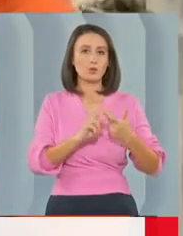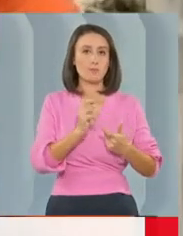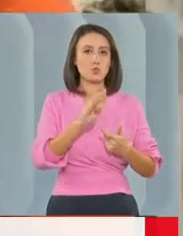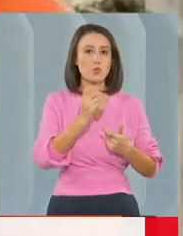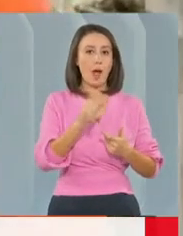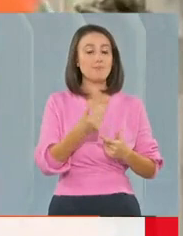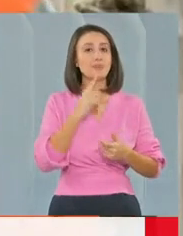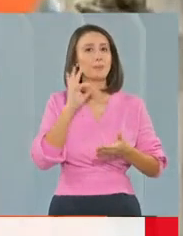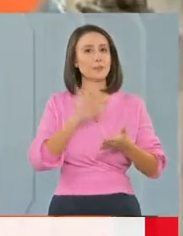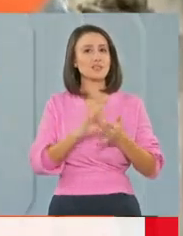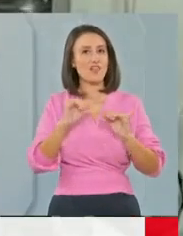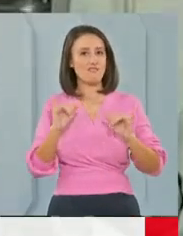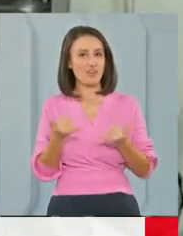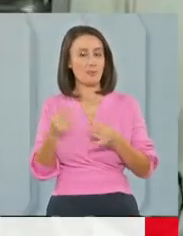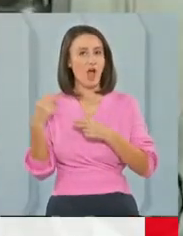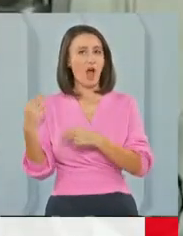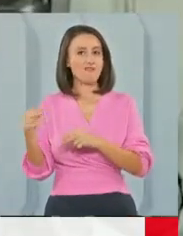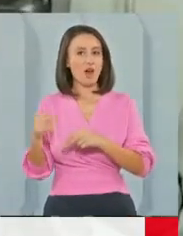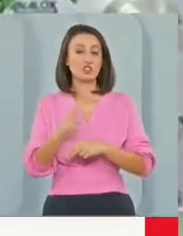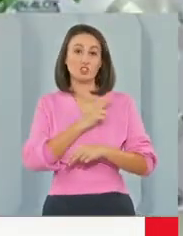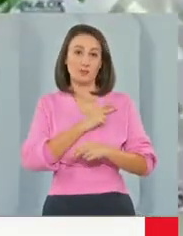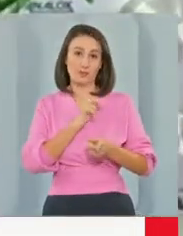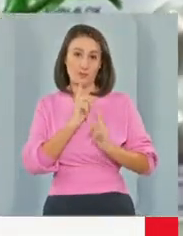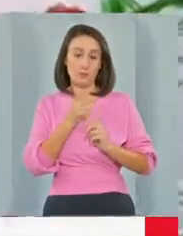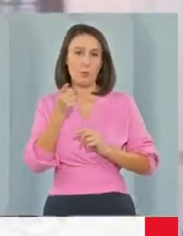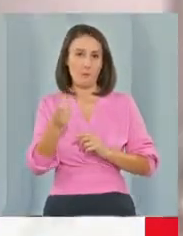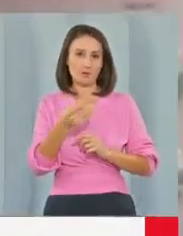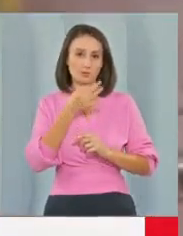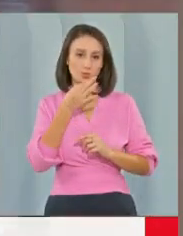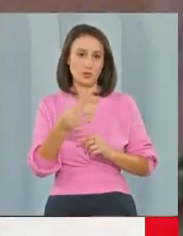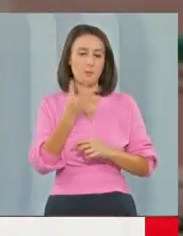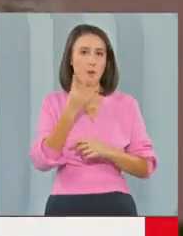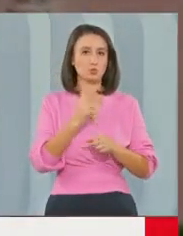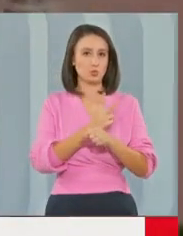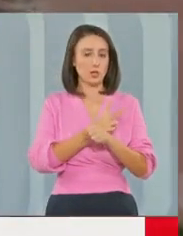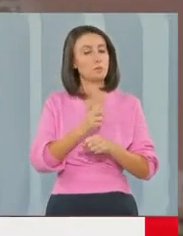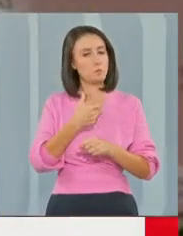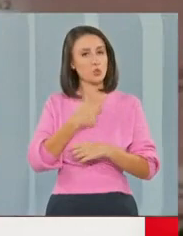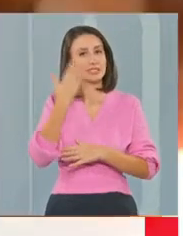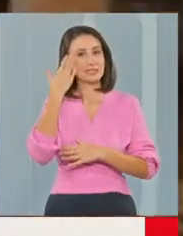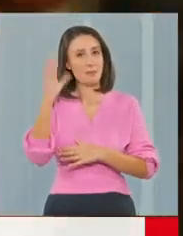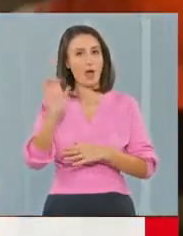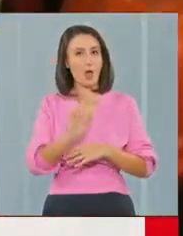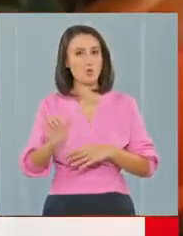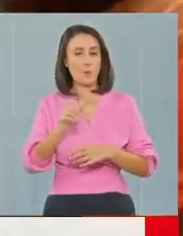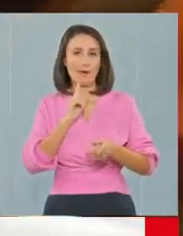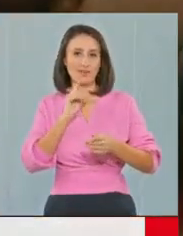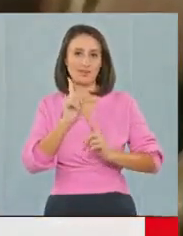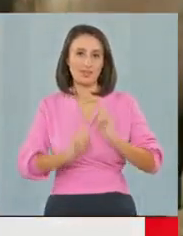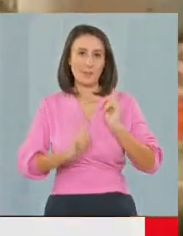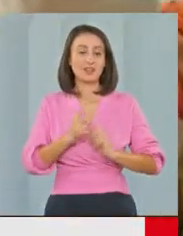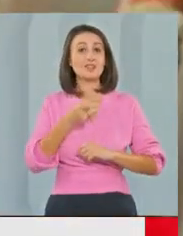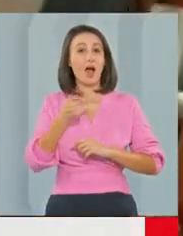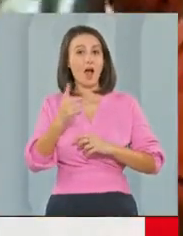brua prezent la un eveniment peste ocean șeful diplomației ungare spunea că sunt patru care ar putea scăpa Europa de dependența de